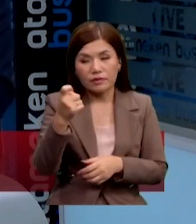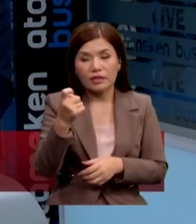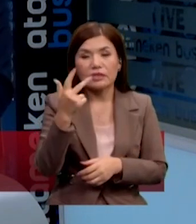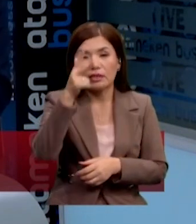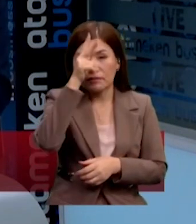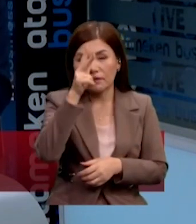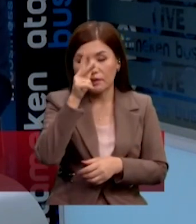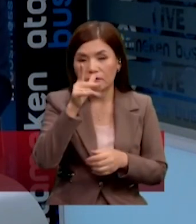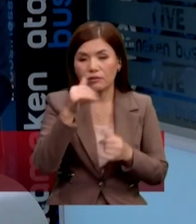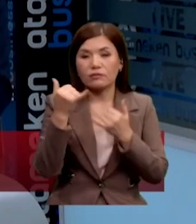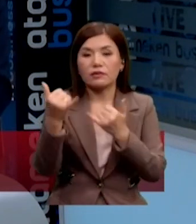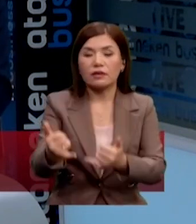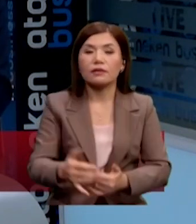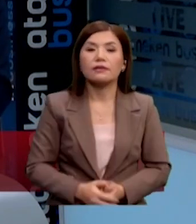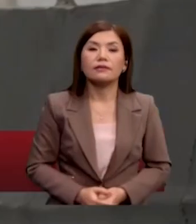разбиралась с ситуацией.